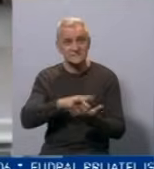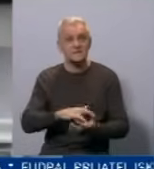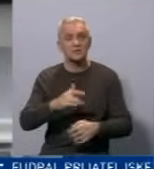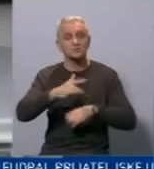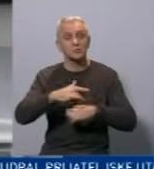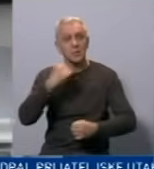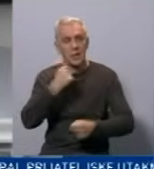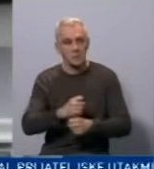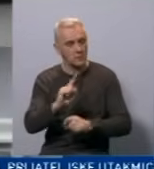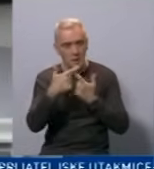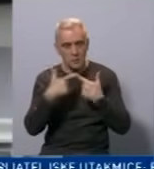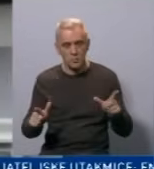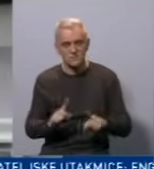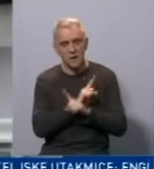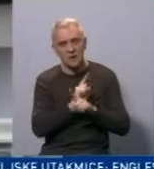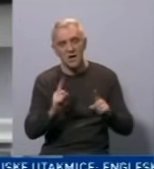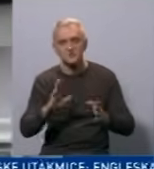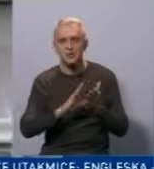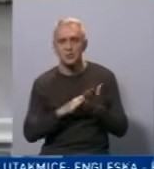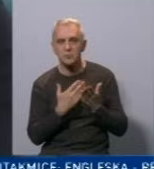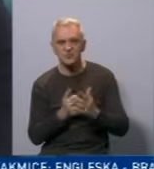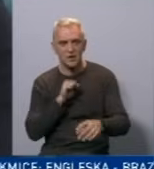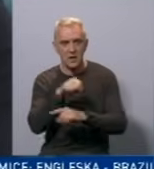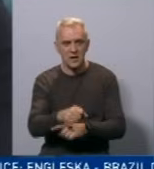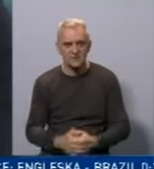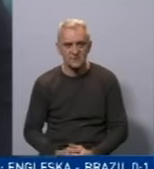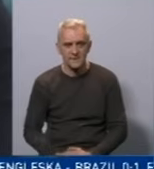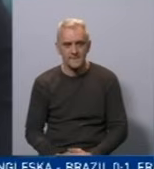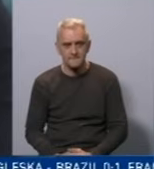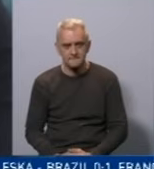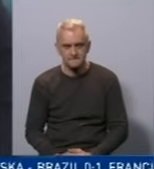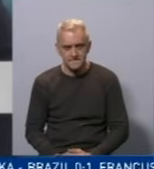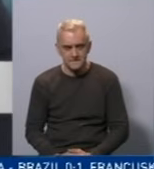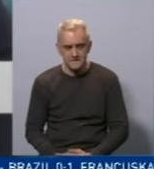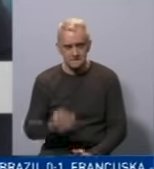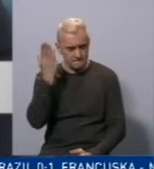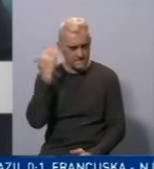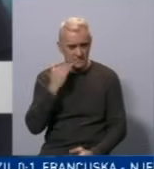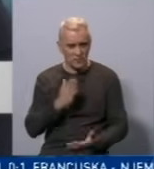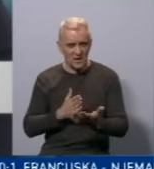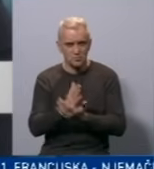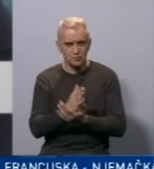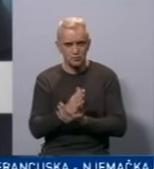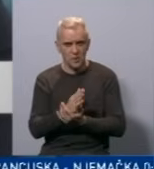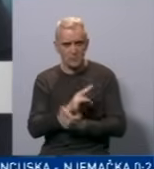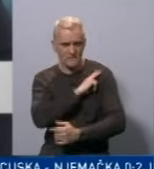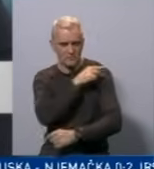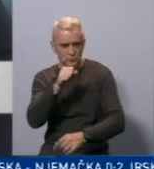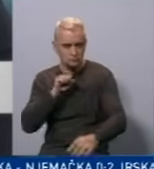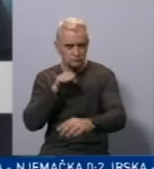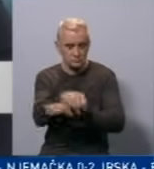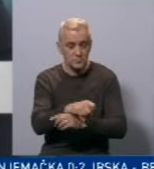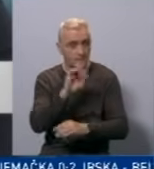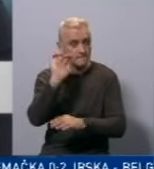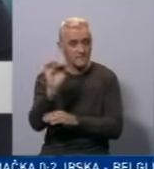rad. Nedopustiva su različita tumačenja nasilja. Nedavno je jedan slučaj vršnjačkog nasilja koji je prijavljen i gdje je